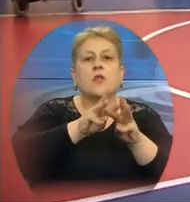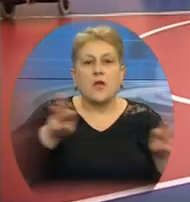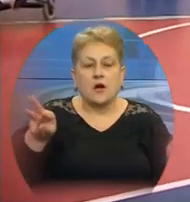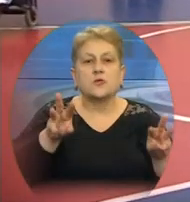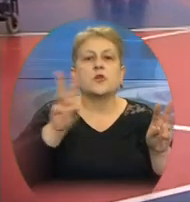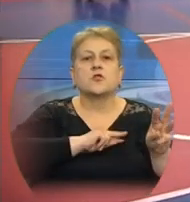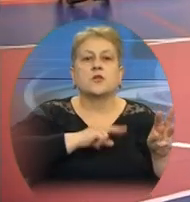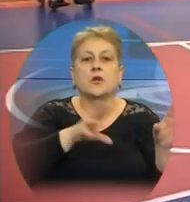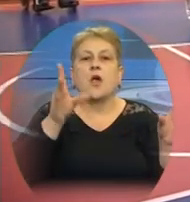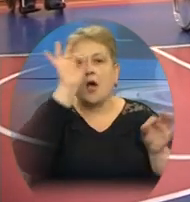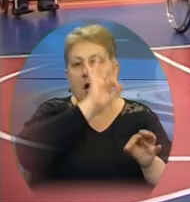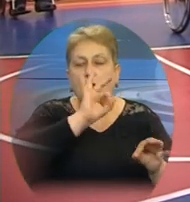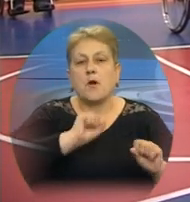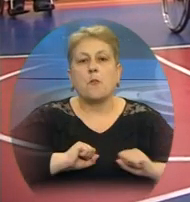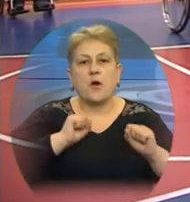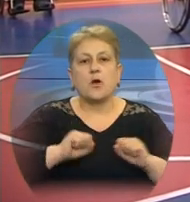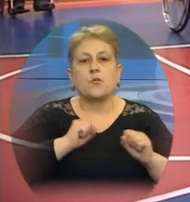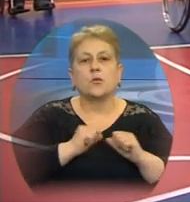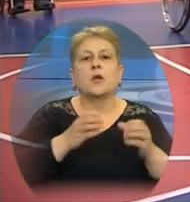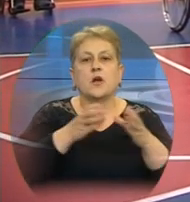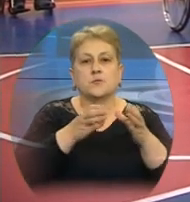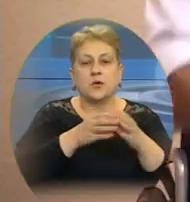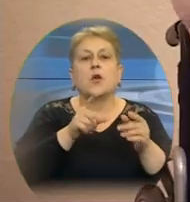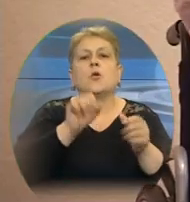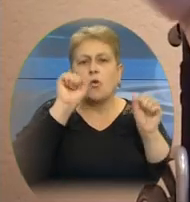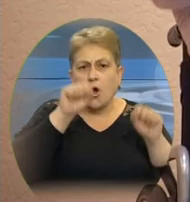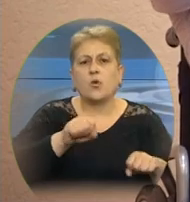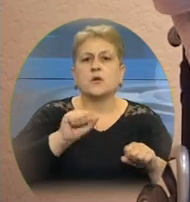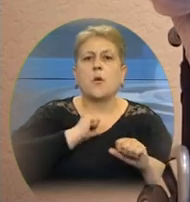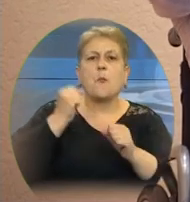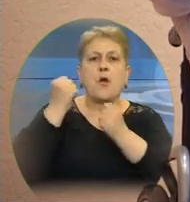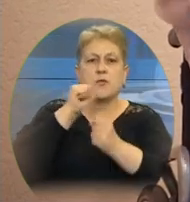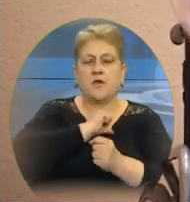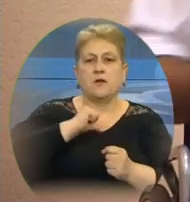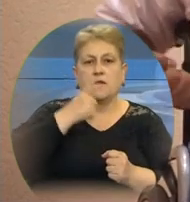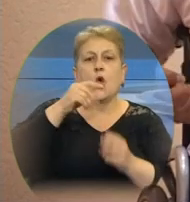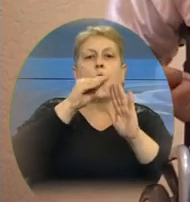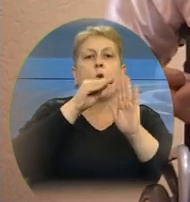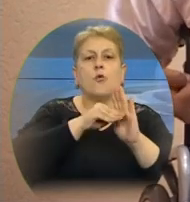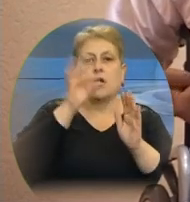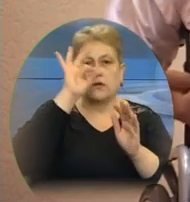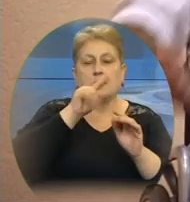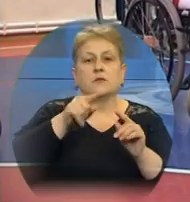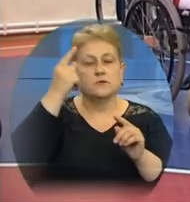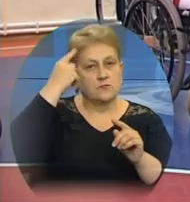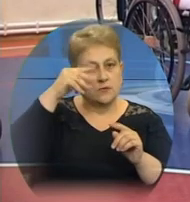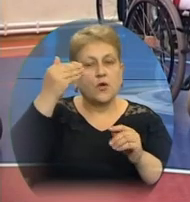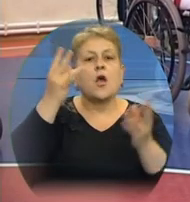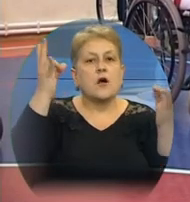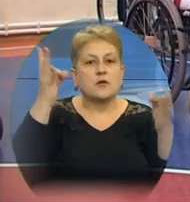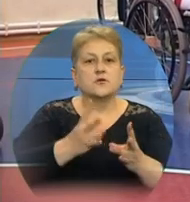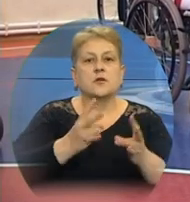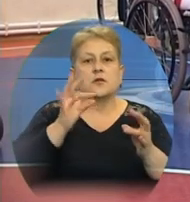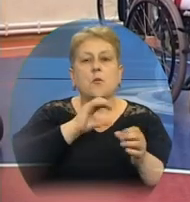նախարարության աշխատակիցների համար պարապմունքներ են կազմակերպում։ Դու կարող ես պաշտպանել ինքդ քեզ։ Խորագիրը կրող այս նախաձեռնությունն